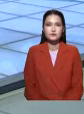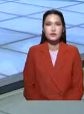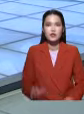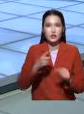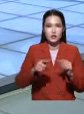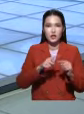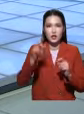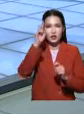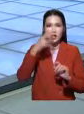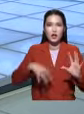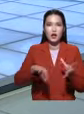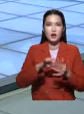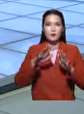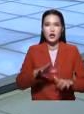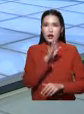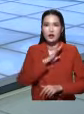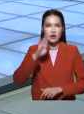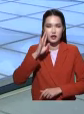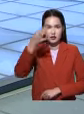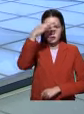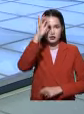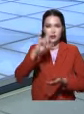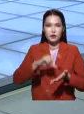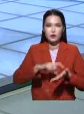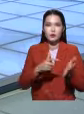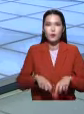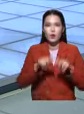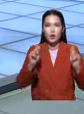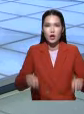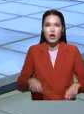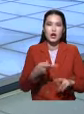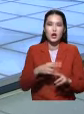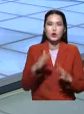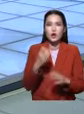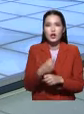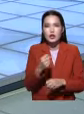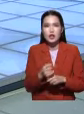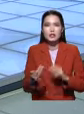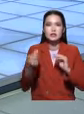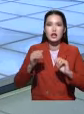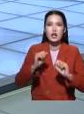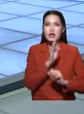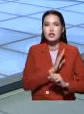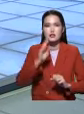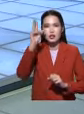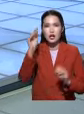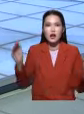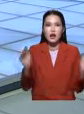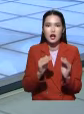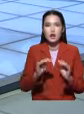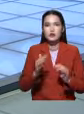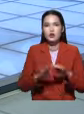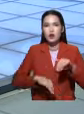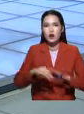Жақында елдің барлық өңірінде әйелдер полиция бөлімшесі ашылады. Бұл зорлық-зомбылық көретін қыз-келіншектердің санын азайту үшін қолға